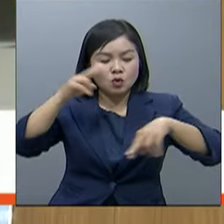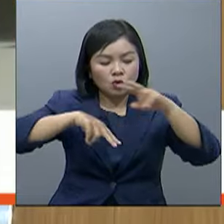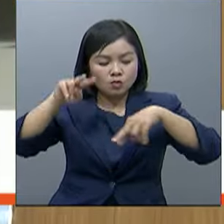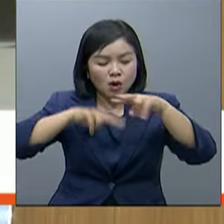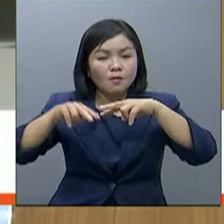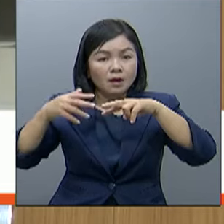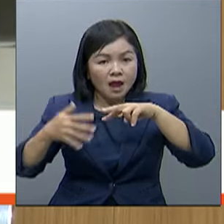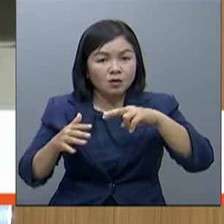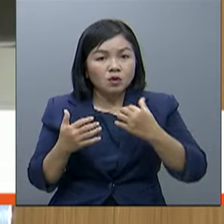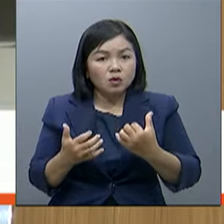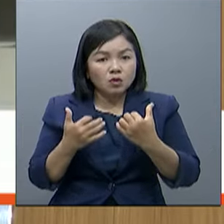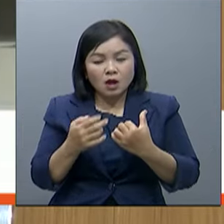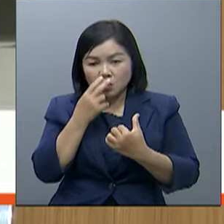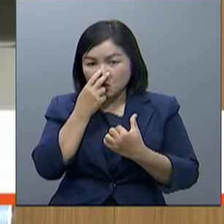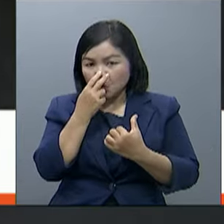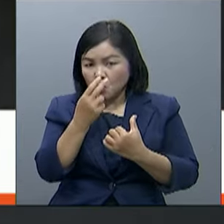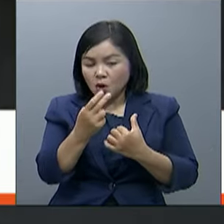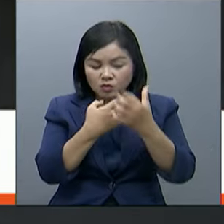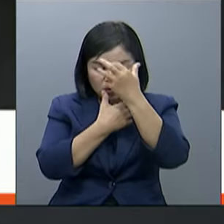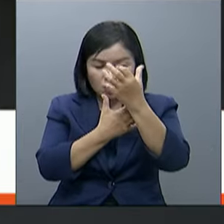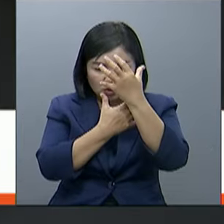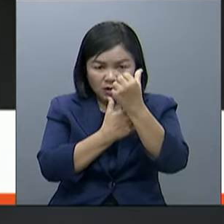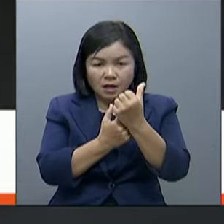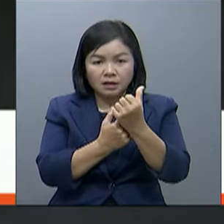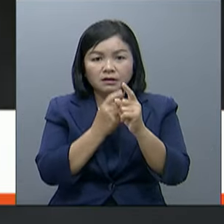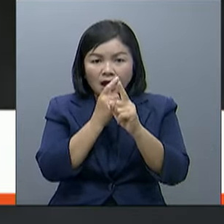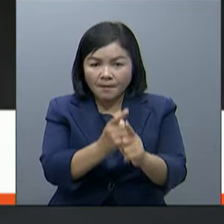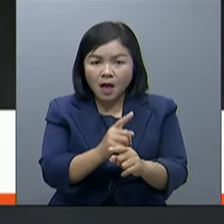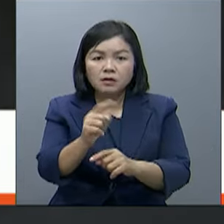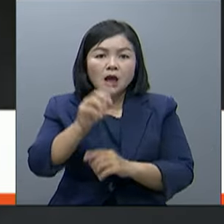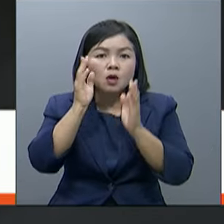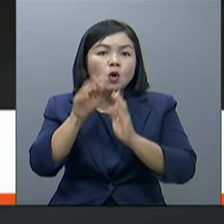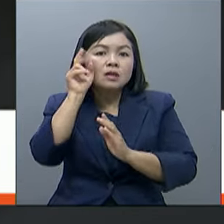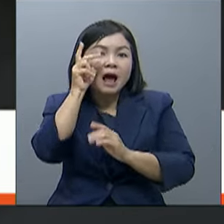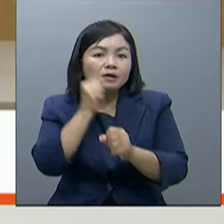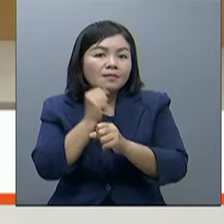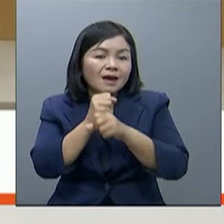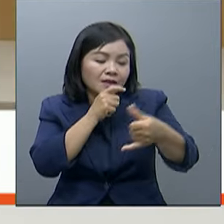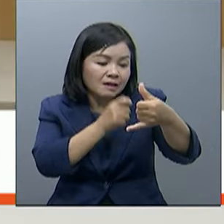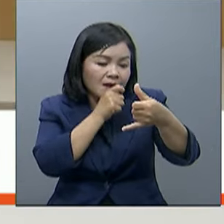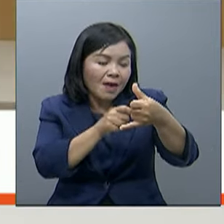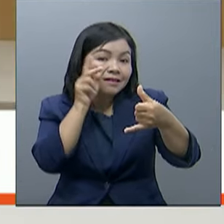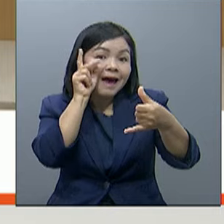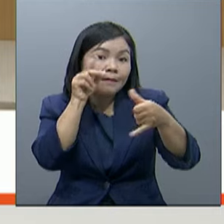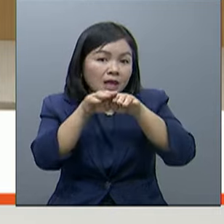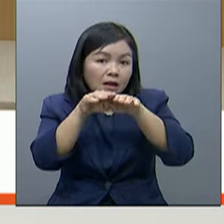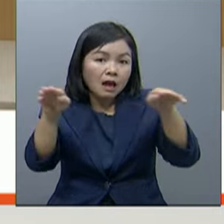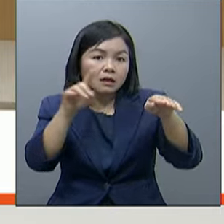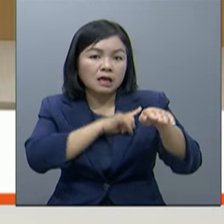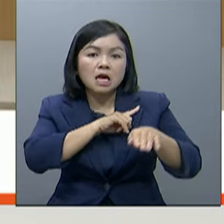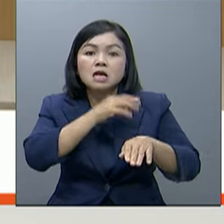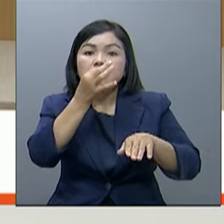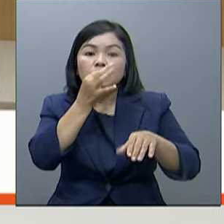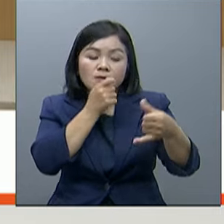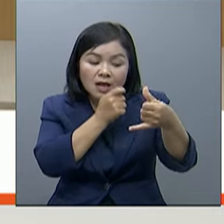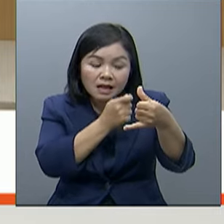ขึ้นและไม่อาจเพิกเฉยต่อเหตุการณ์ดังกล่าวได้เนื่องจากผู้สื่อข่าวได้ปฏิบัติหน้าที่ภายใต้มาตรฐานจริยธรรมขององค์กร